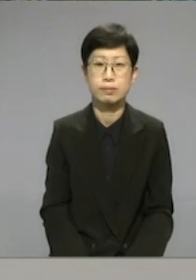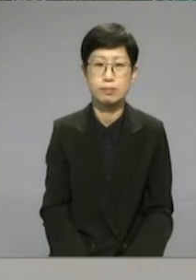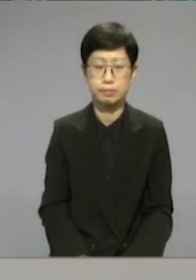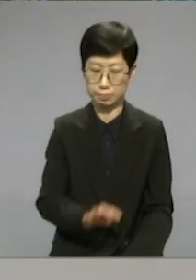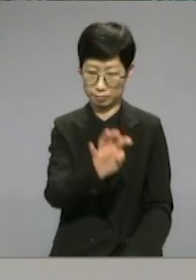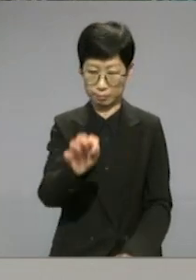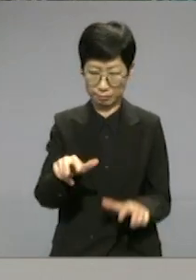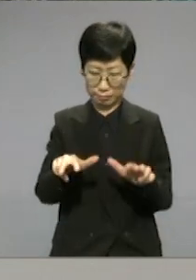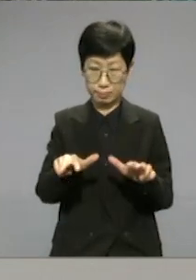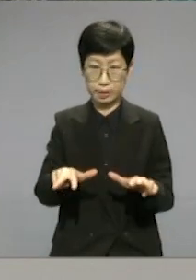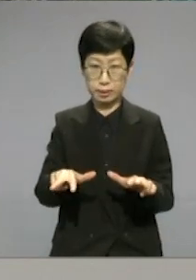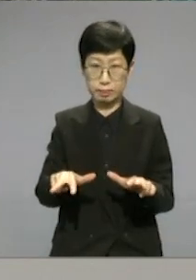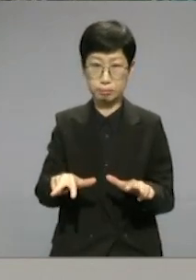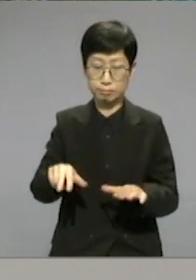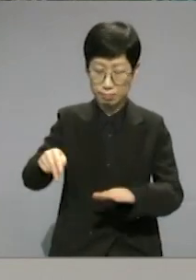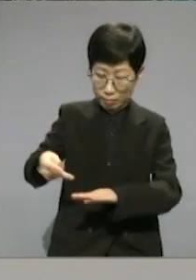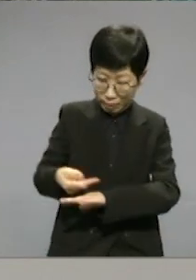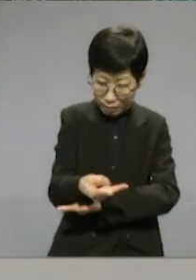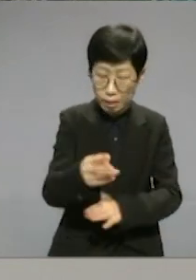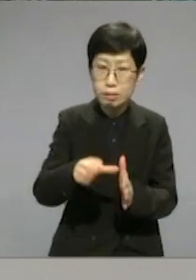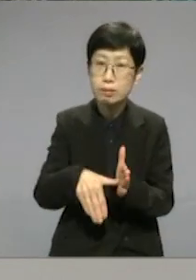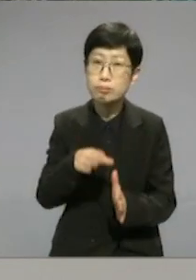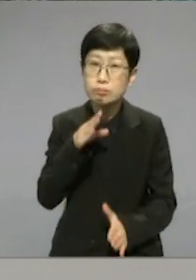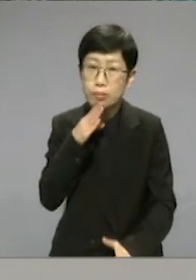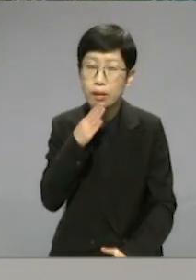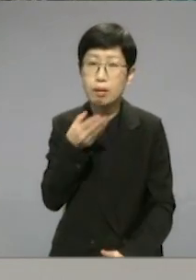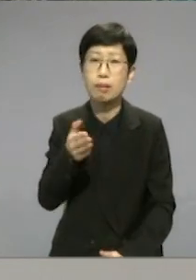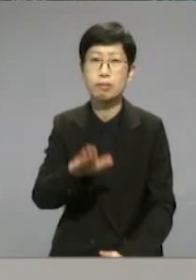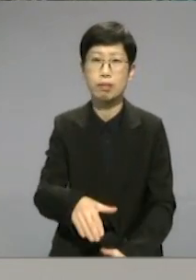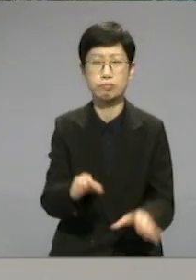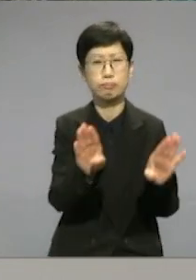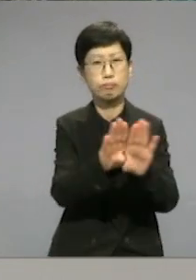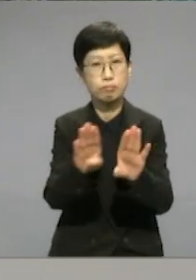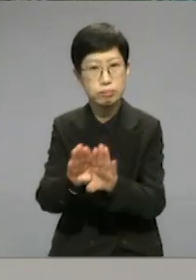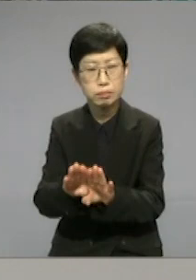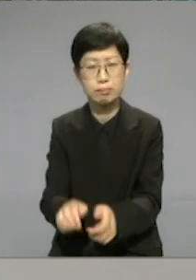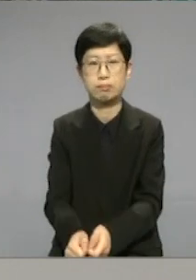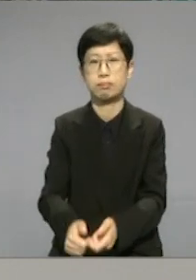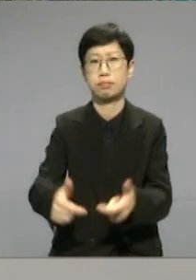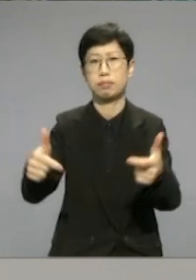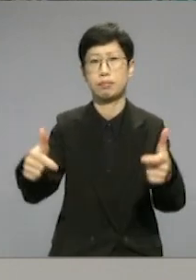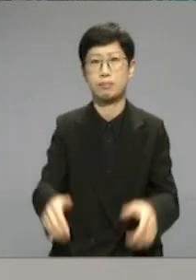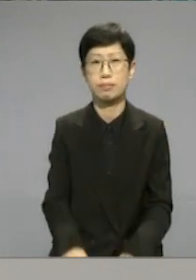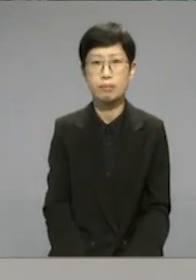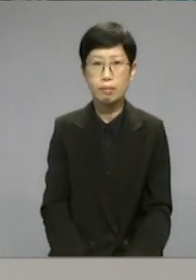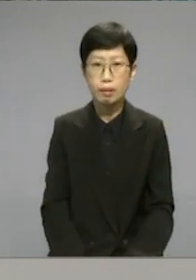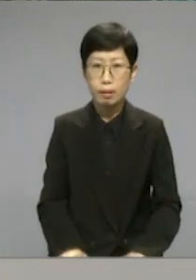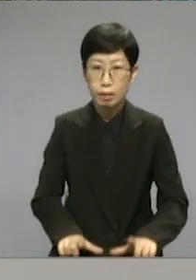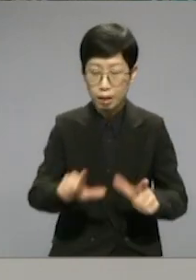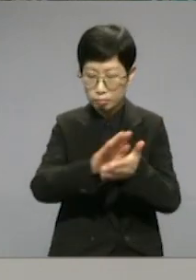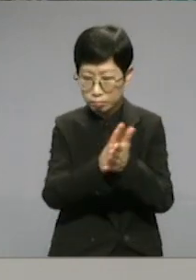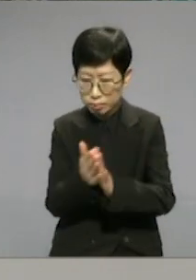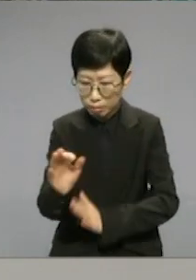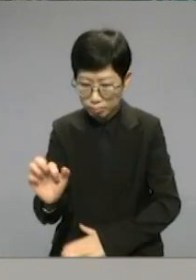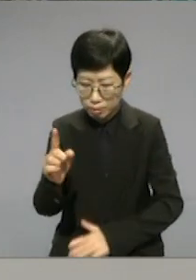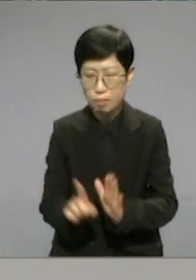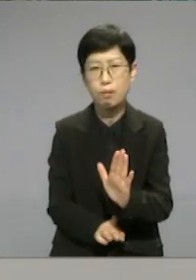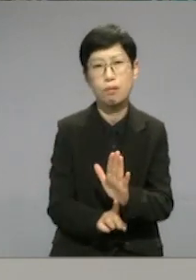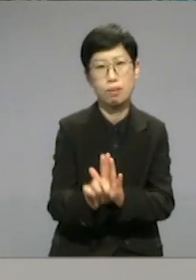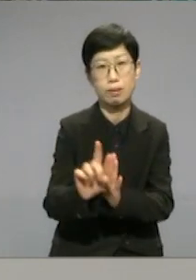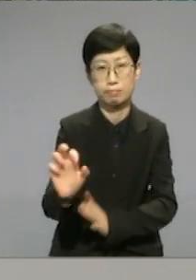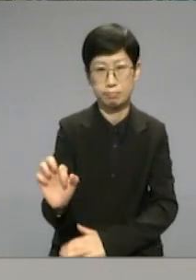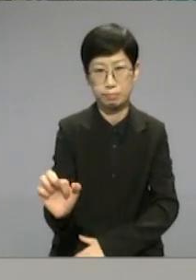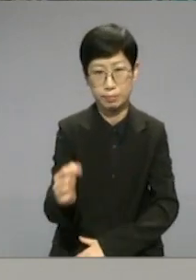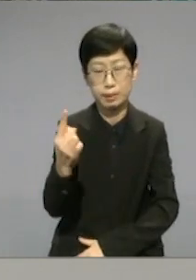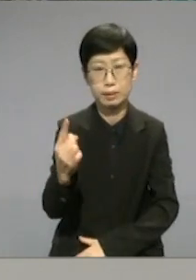네, 유럽은 지금 한창 스키 시즌인데도 문을 닫는 스키장이 늘고 있습니다. 기후변화로 기온이 너무 오른